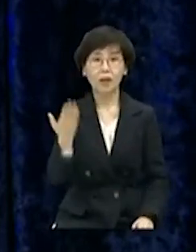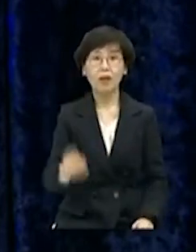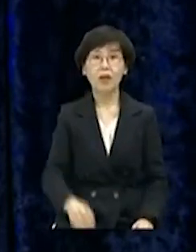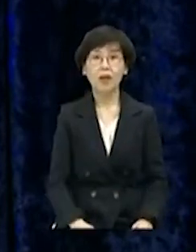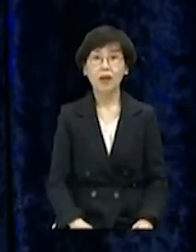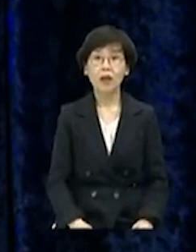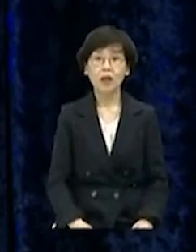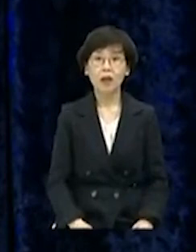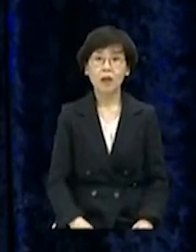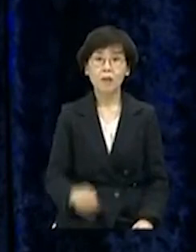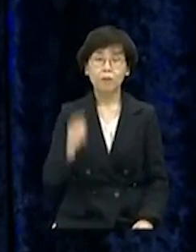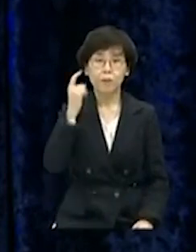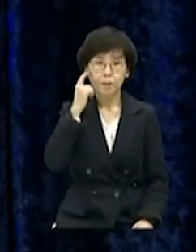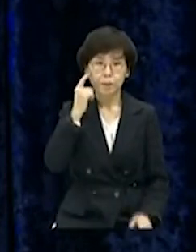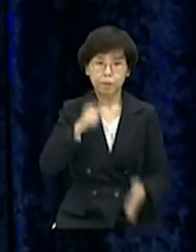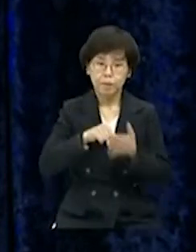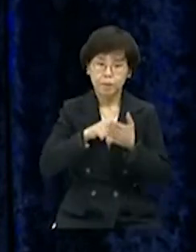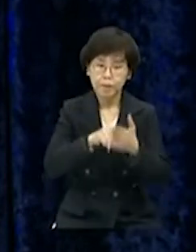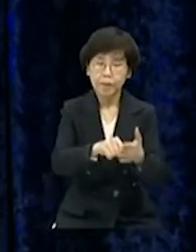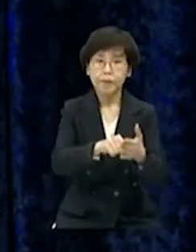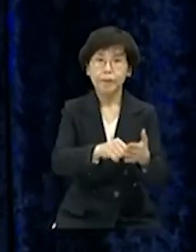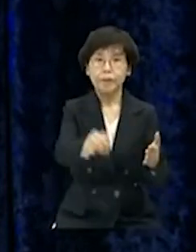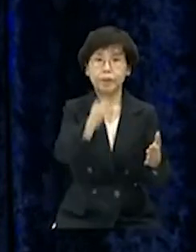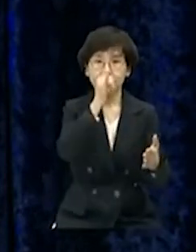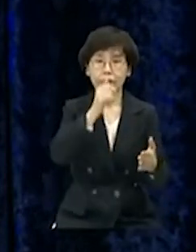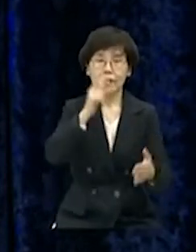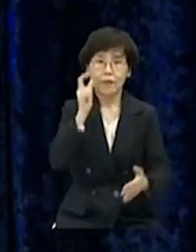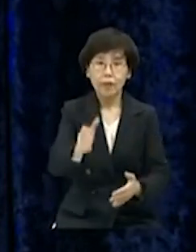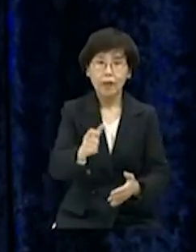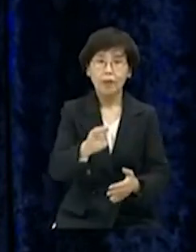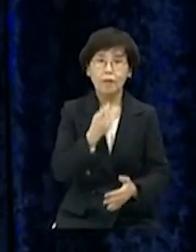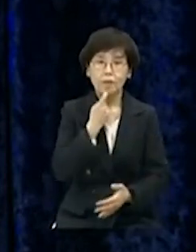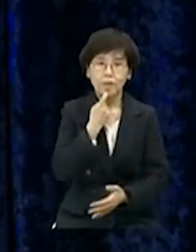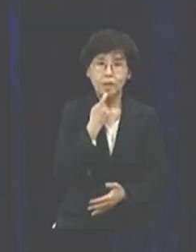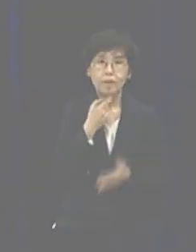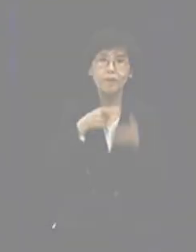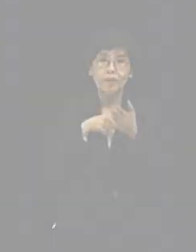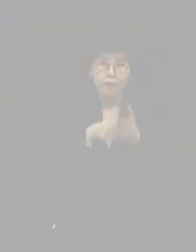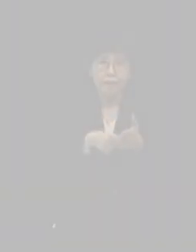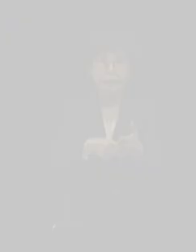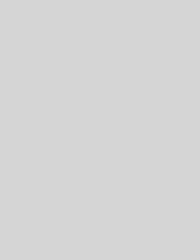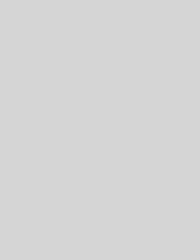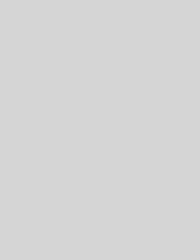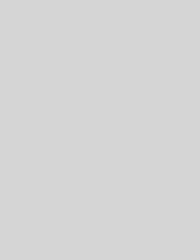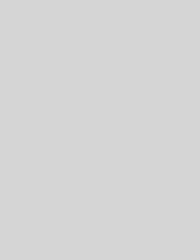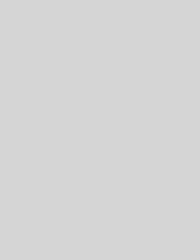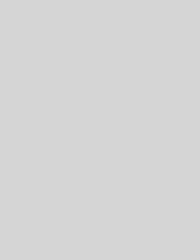소신 있고 강인하고 끈기 있게 해내겠습니다.